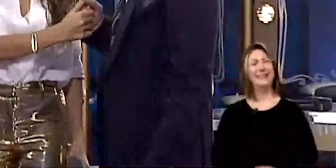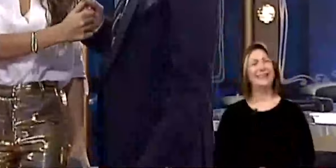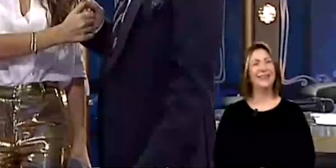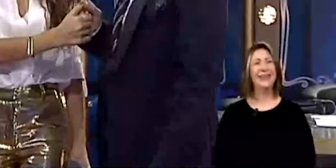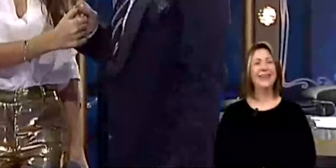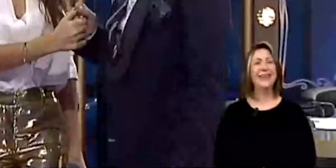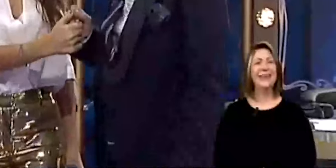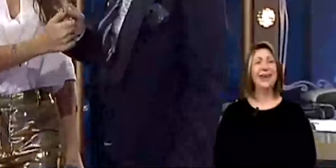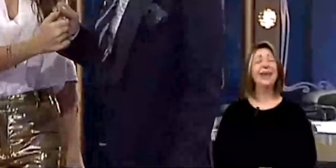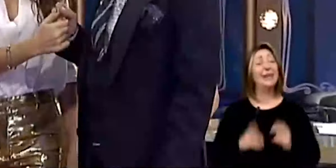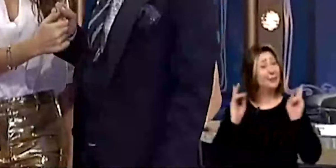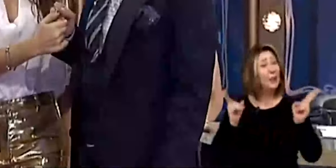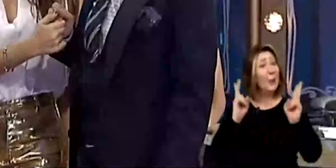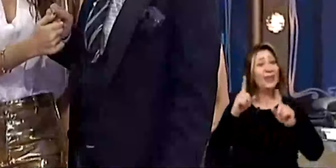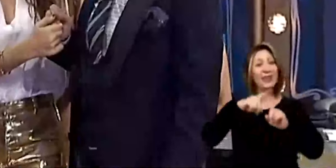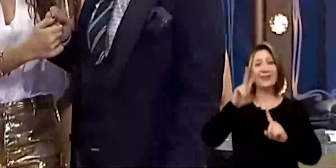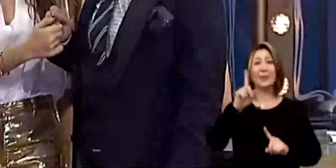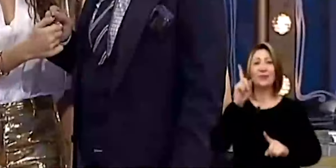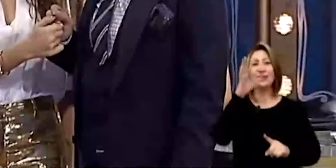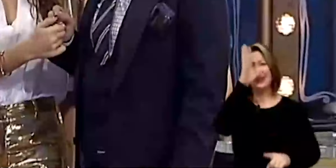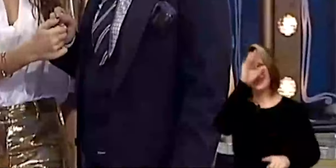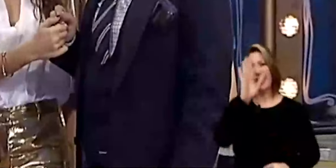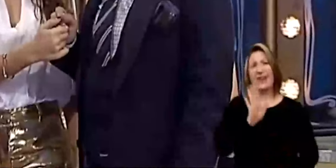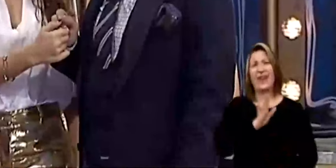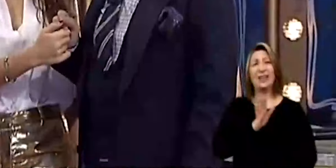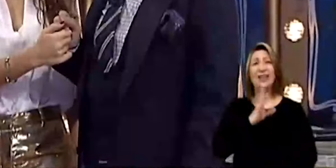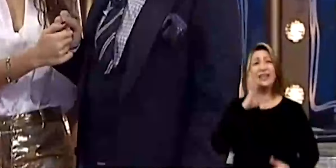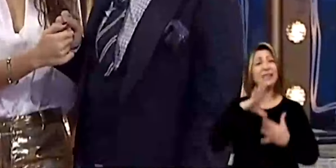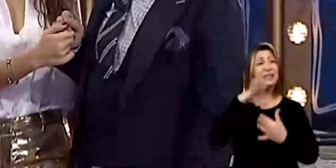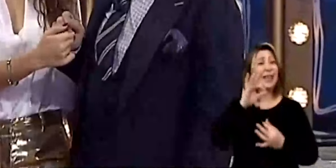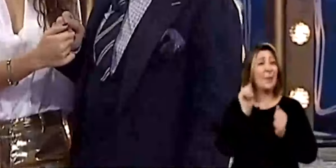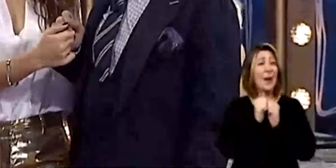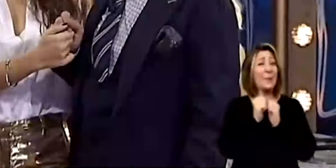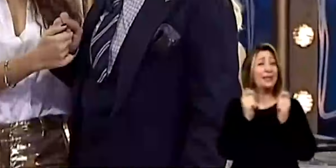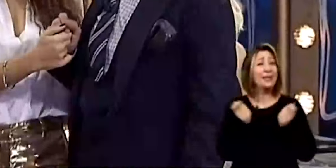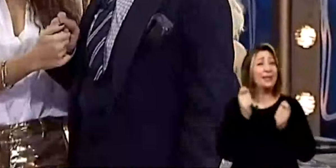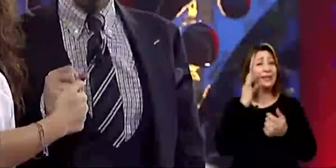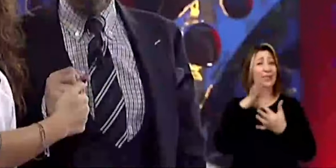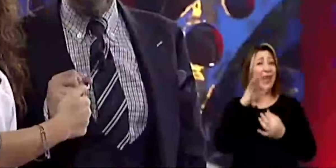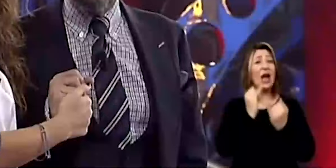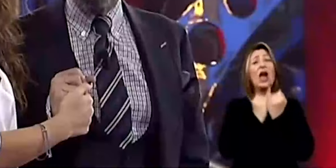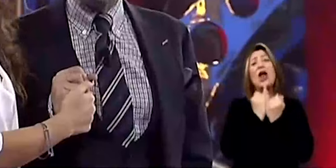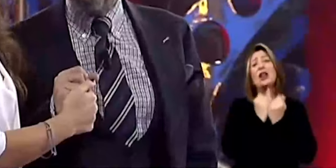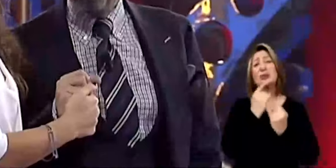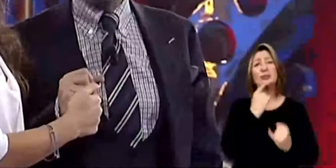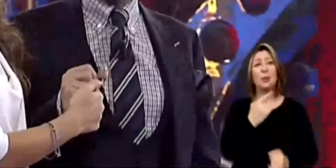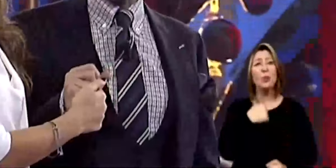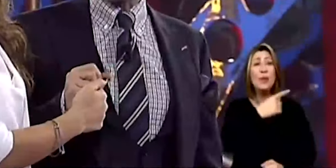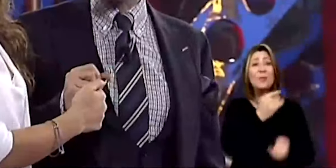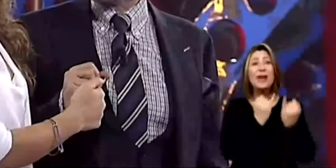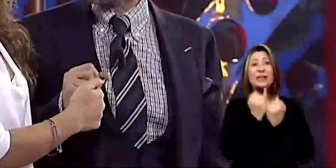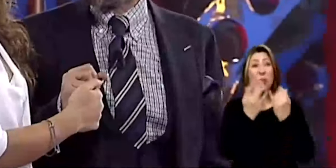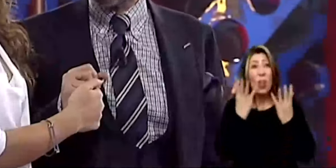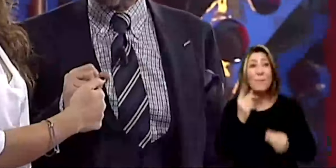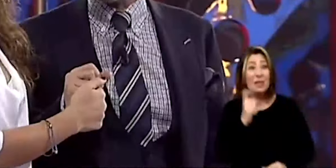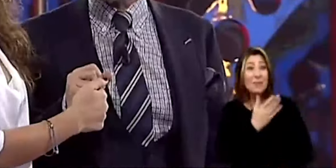ki. Genelde televizyonlarda şöyle bir sahtekarlık vardır. İnsanlar beraber çalıştıkları kişilere kardeşim derler. Bu benim kardeşim